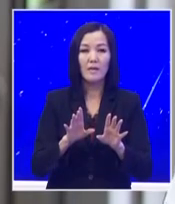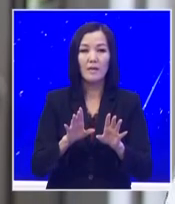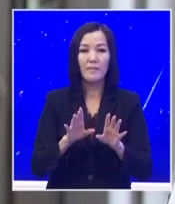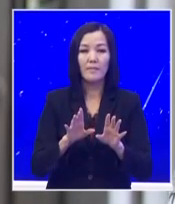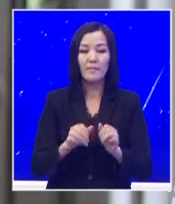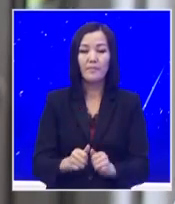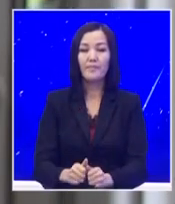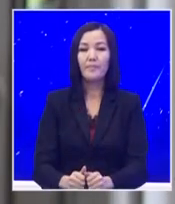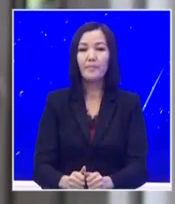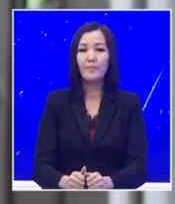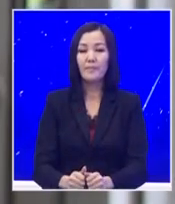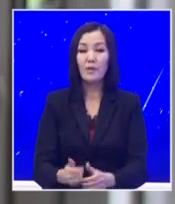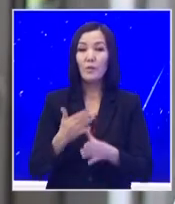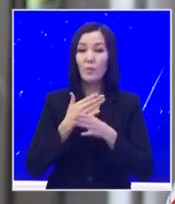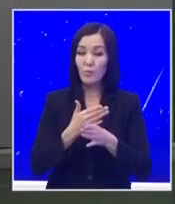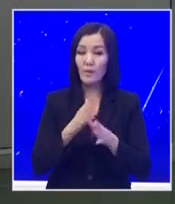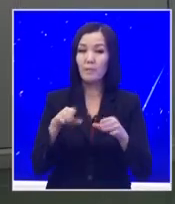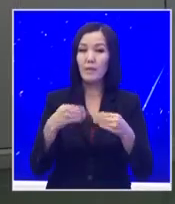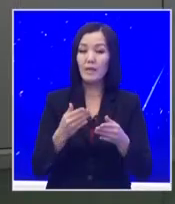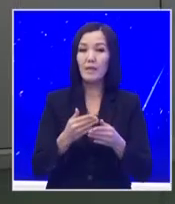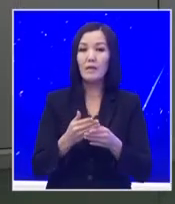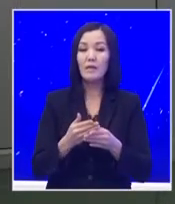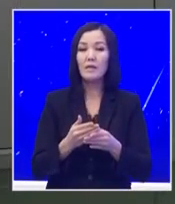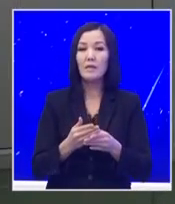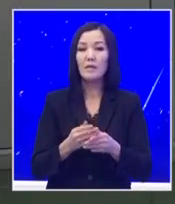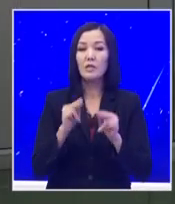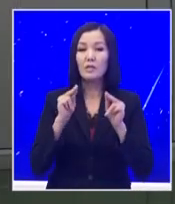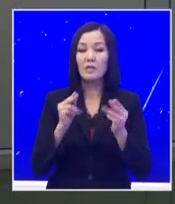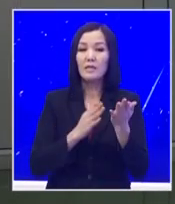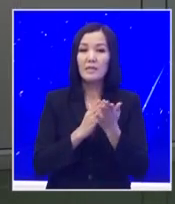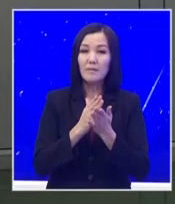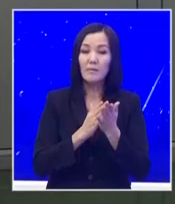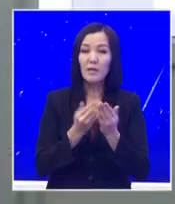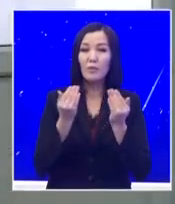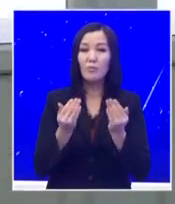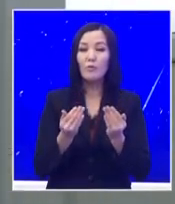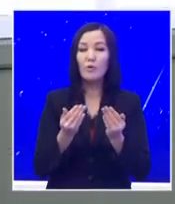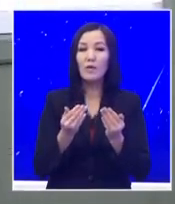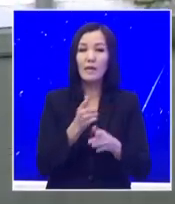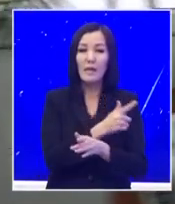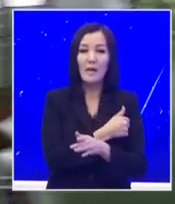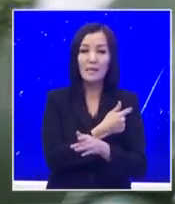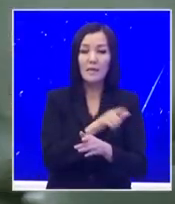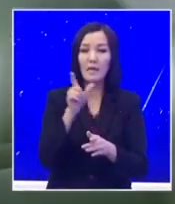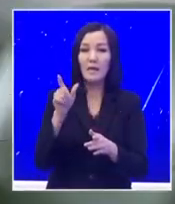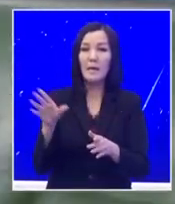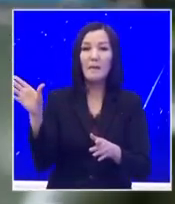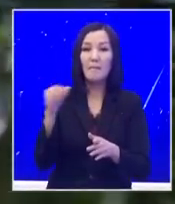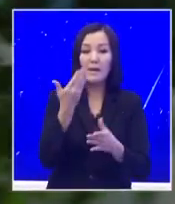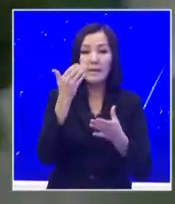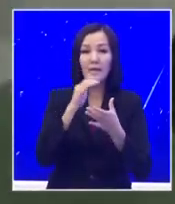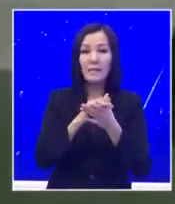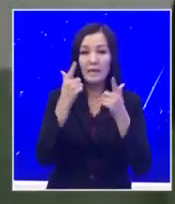нық түсіндіріп береді, көмектеседі. Ұзақ уақыттағы адал еңбегінің жемісі. Бүгінде ақ халатты абзал жанды бәрі